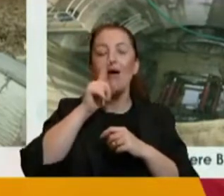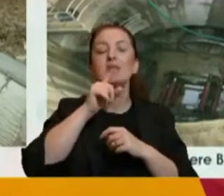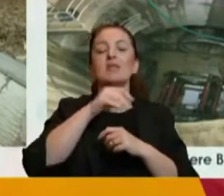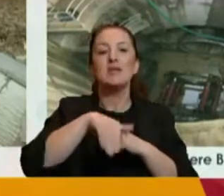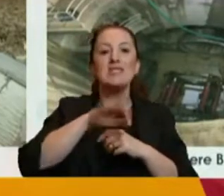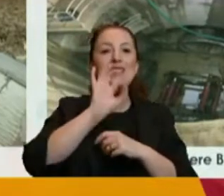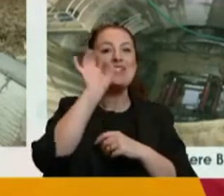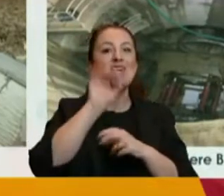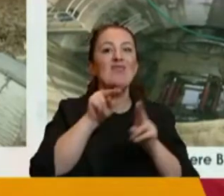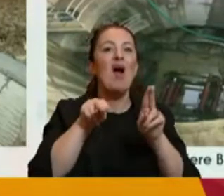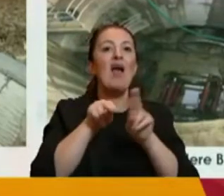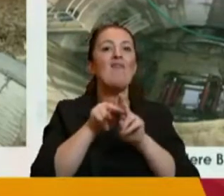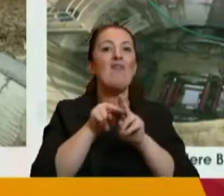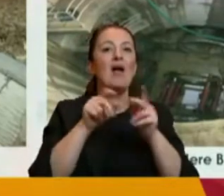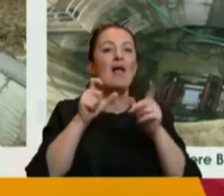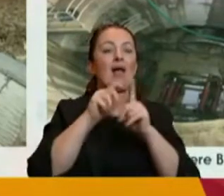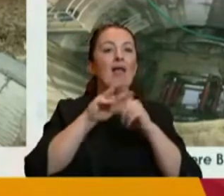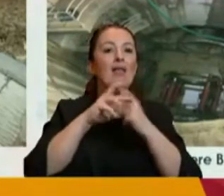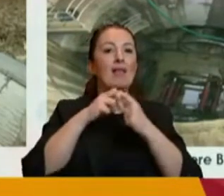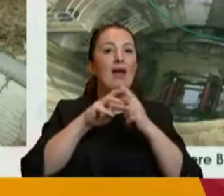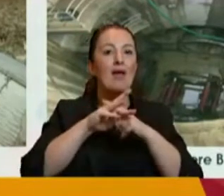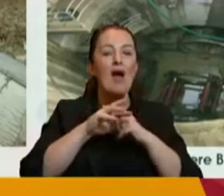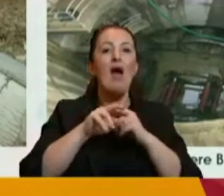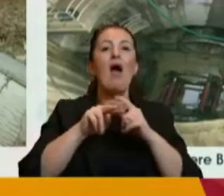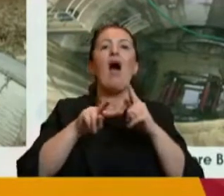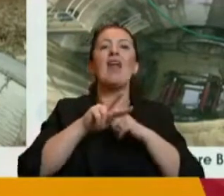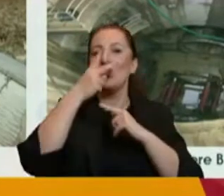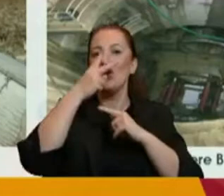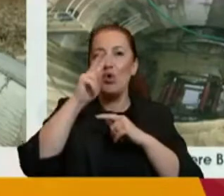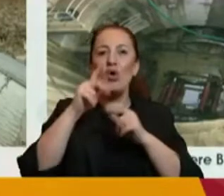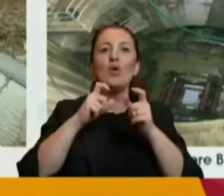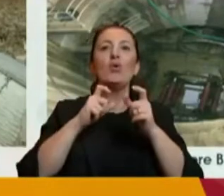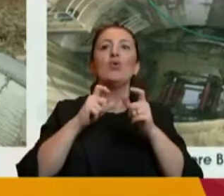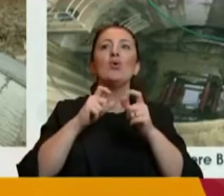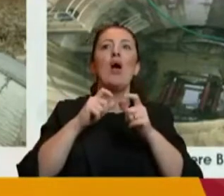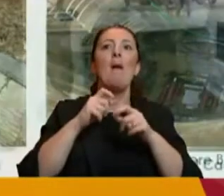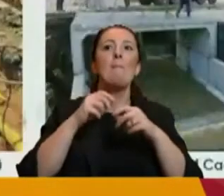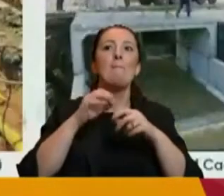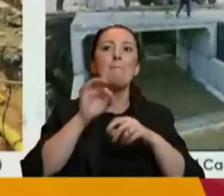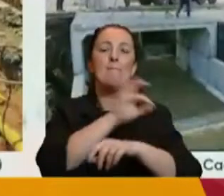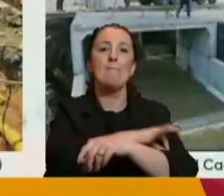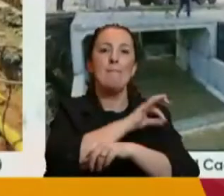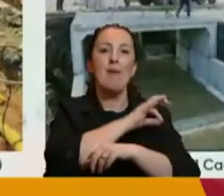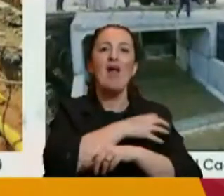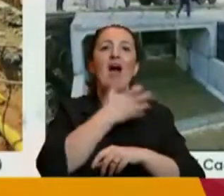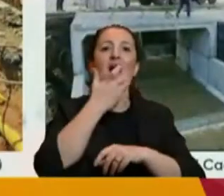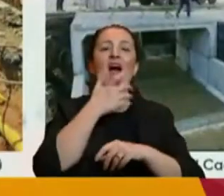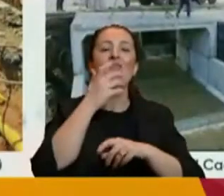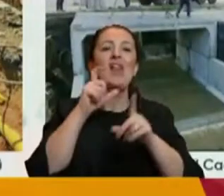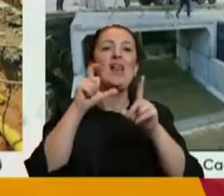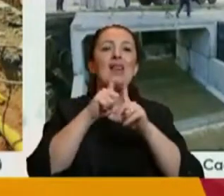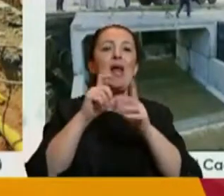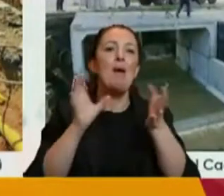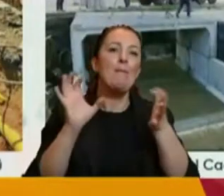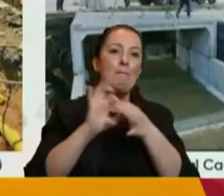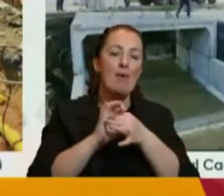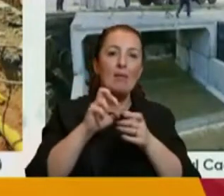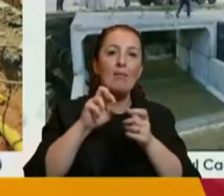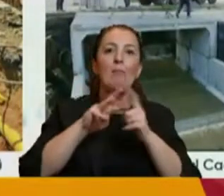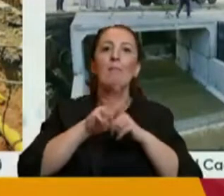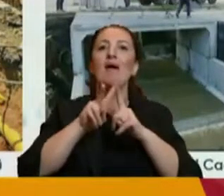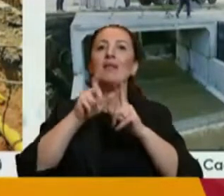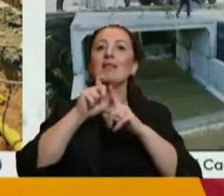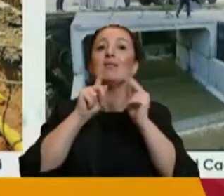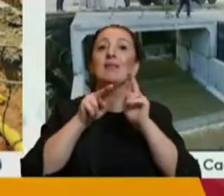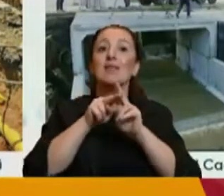Kavaklar Deresi Arnavutköy Şirindere Merter ayvalıdere bağlantıları Pendik Işık